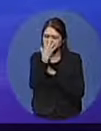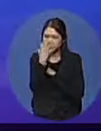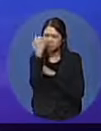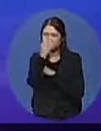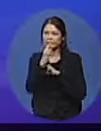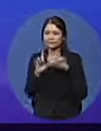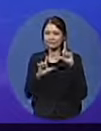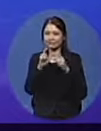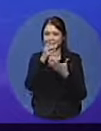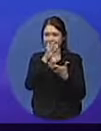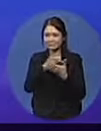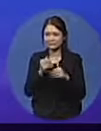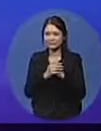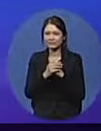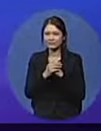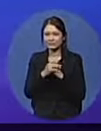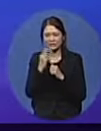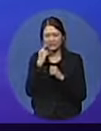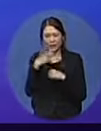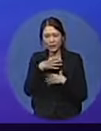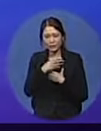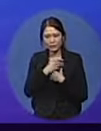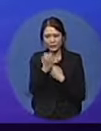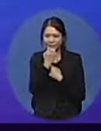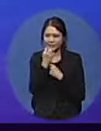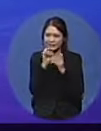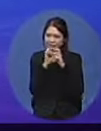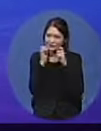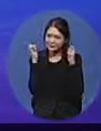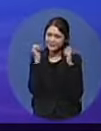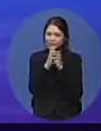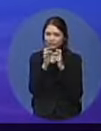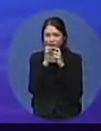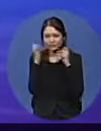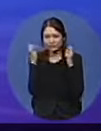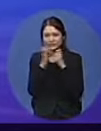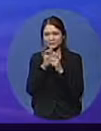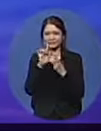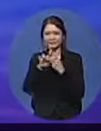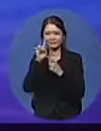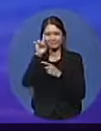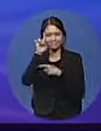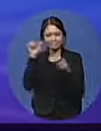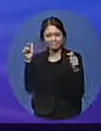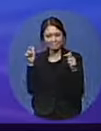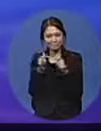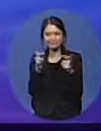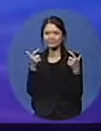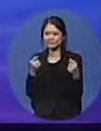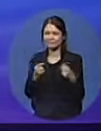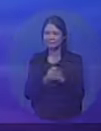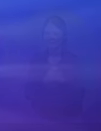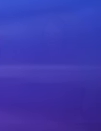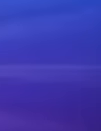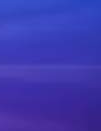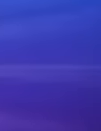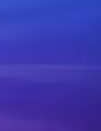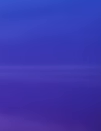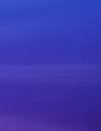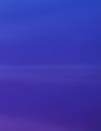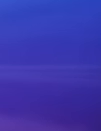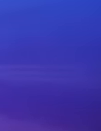순 없겠죠. 의식적으로라도 자주 크게 웃으면 웃음 자체가 스트레스를 줄여준다고 합니다.